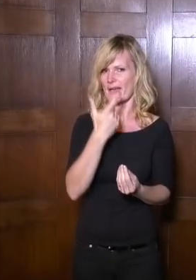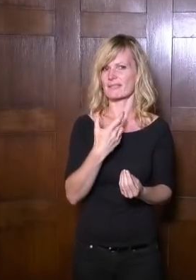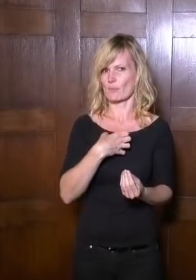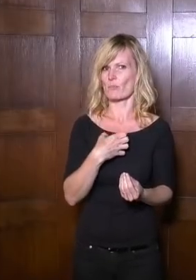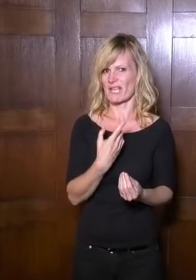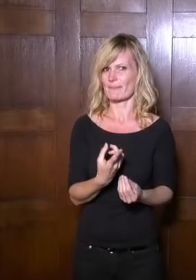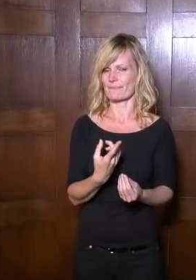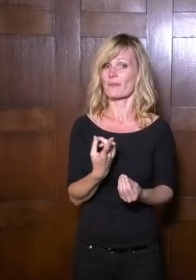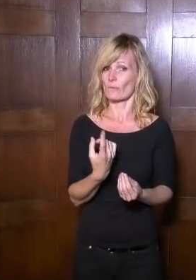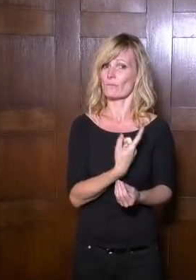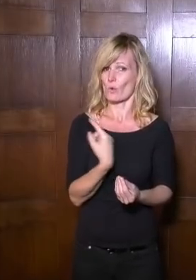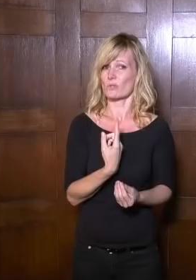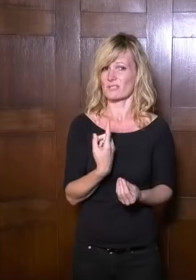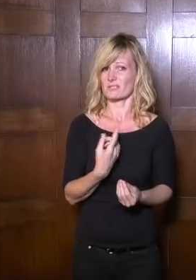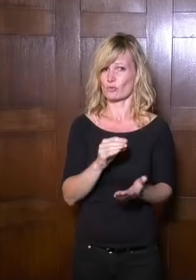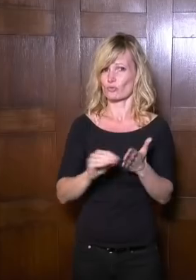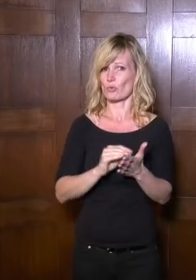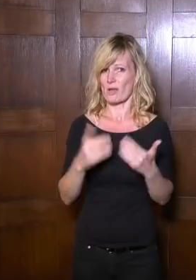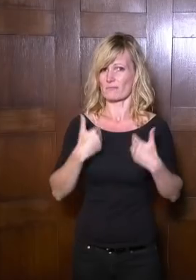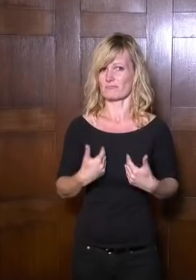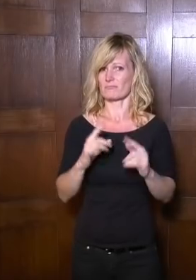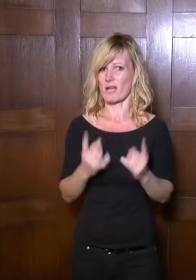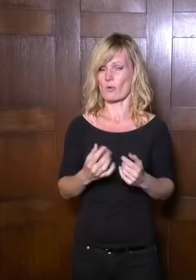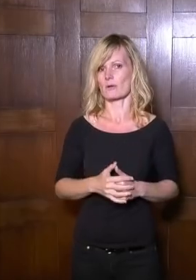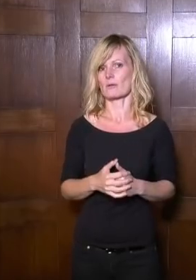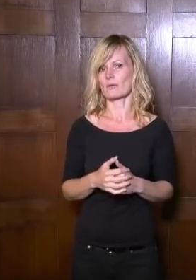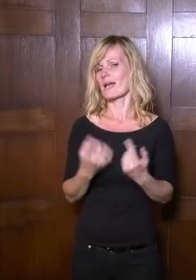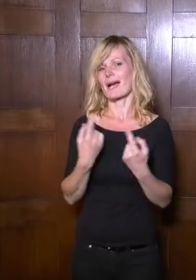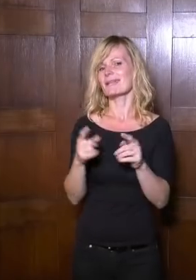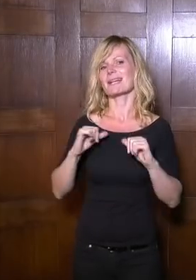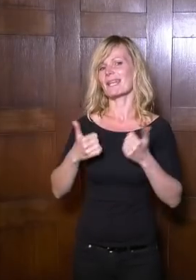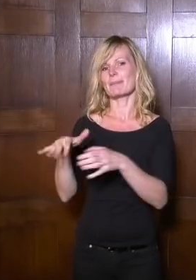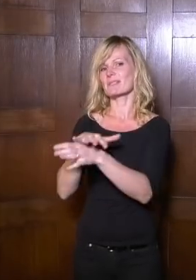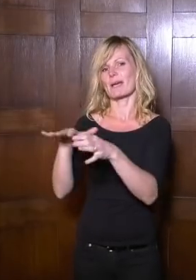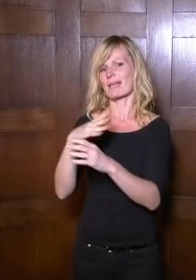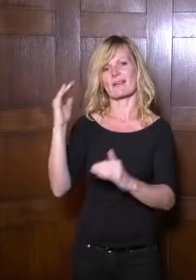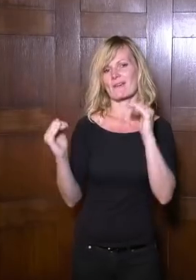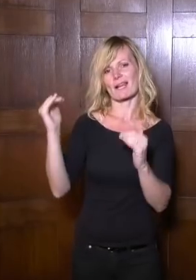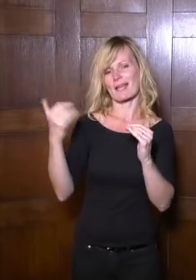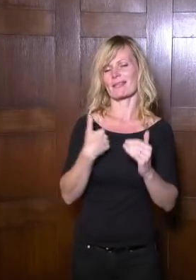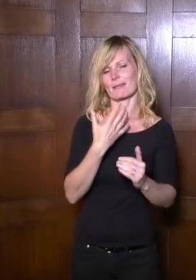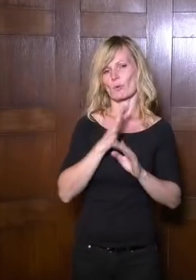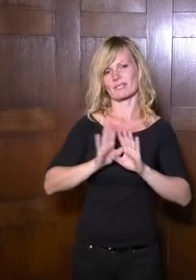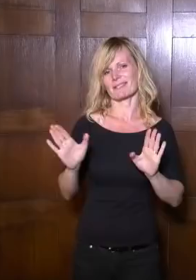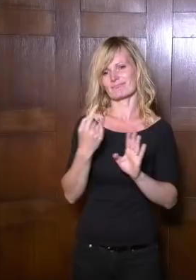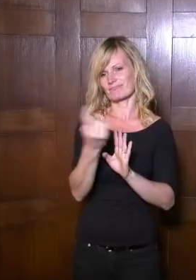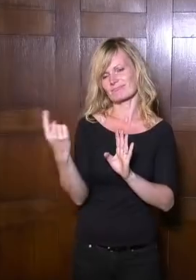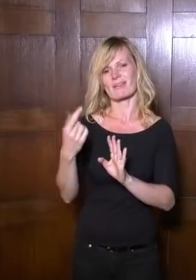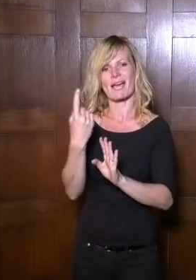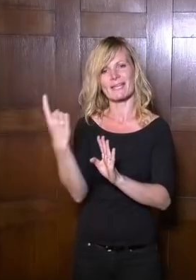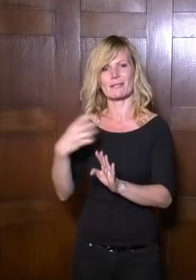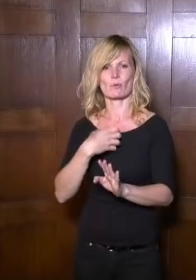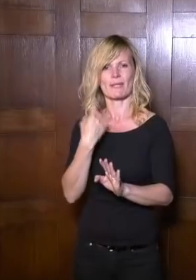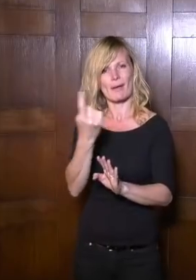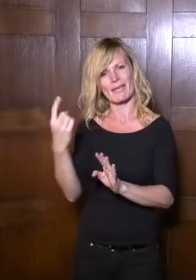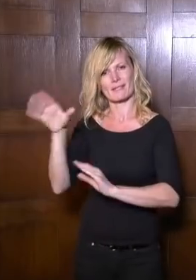und auch für Schülerinnen und Schüler. Und ich will mir hier gar nicht anmaßen, mit anderen Lebensbereichen das zu vergleichen, denn jeder hat seine eigenen Erfahrungen und Probleme.